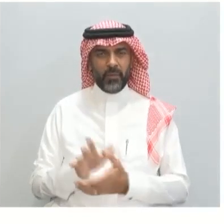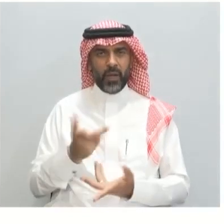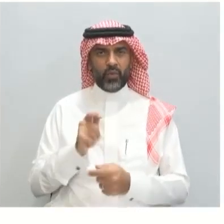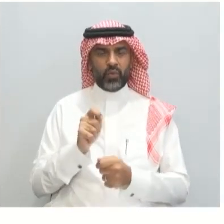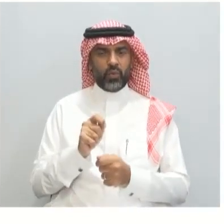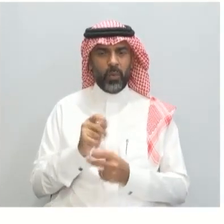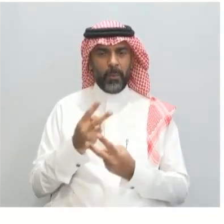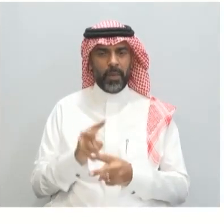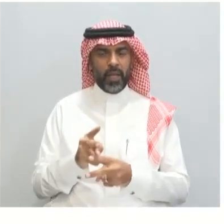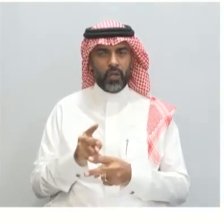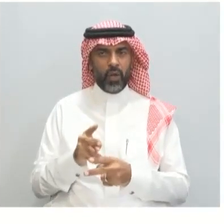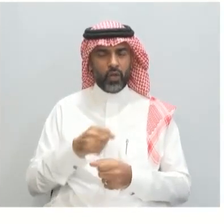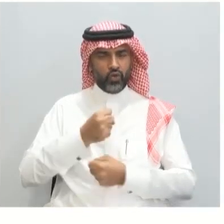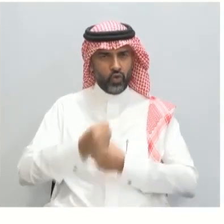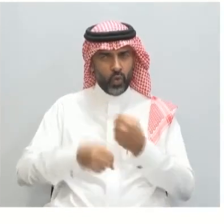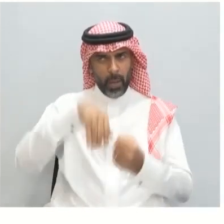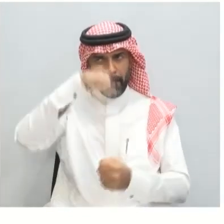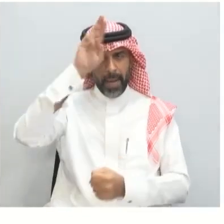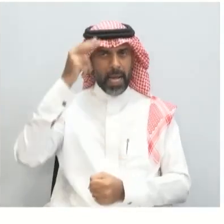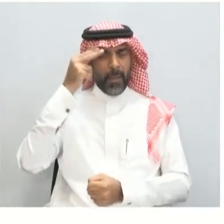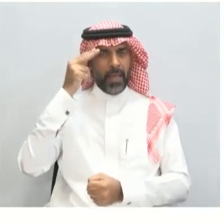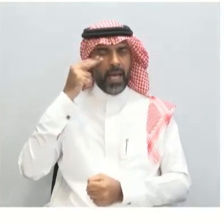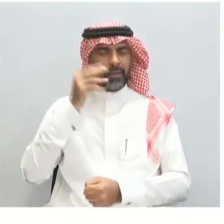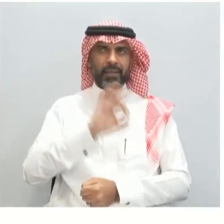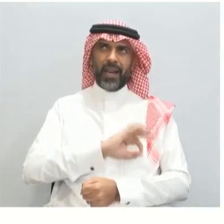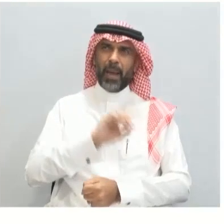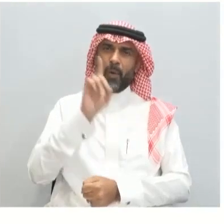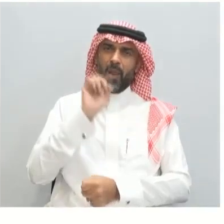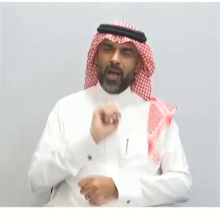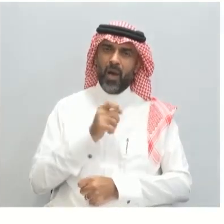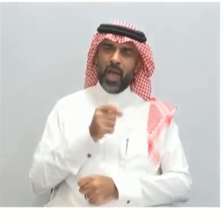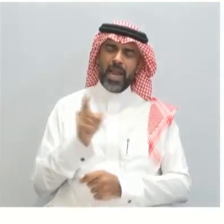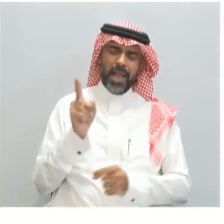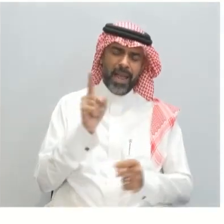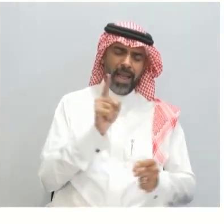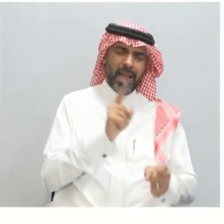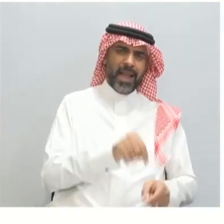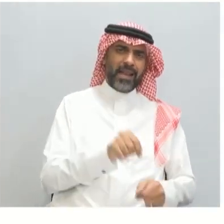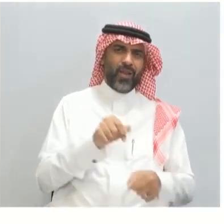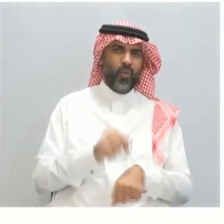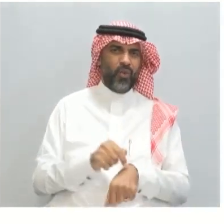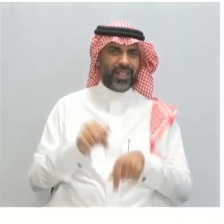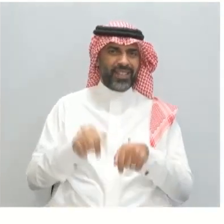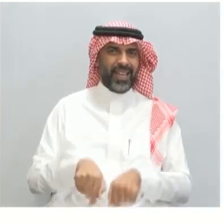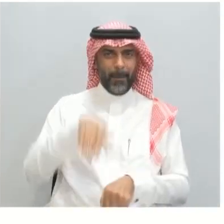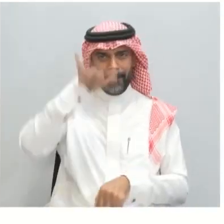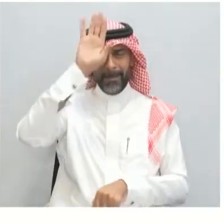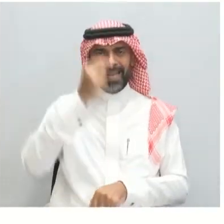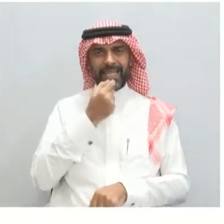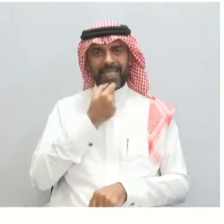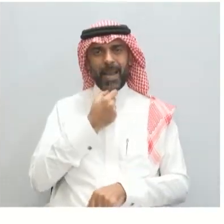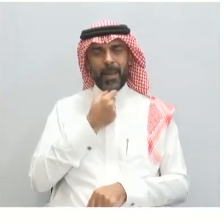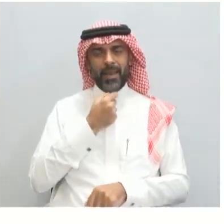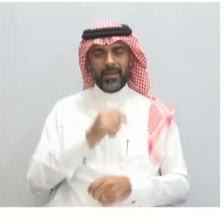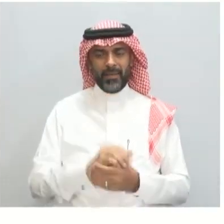حيث ابتدات في جهود الملك عبد العزيز بن عبد الرحمن رحمه الله الى الى ان وصلنا في عهد هذا